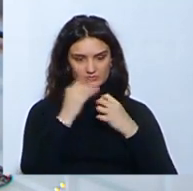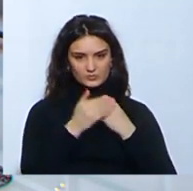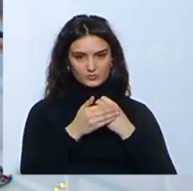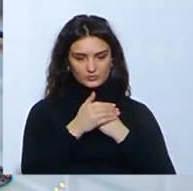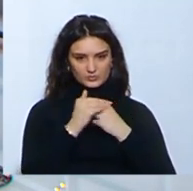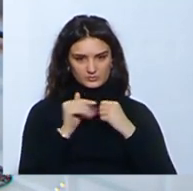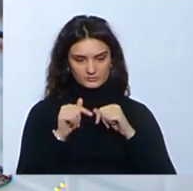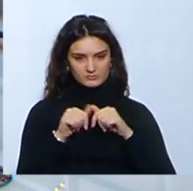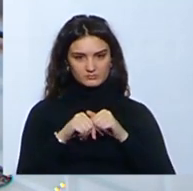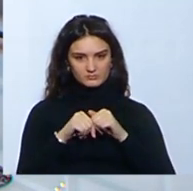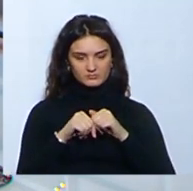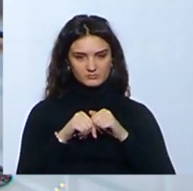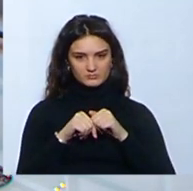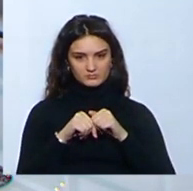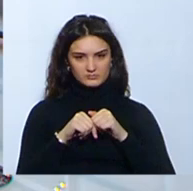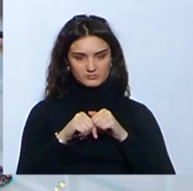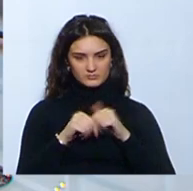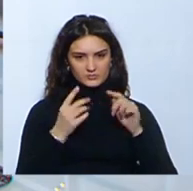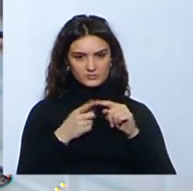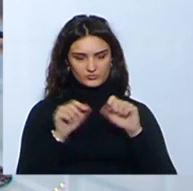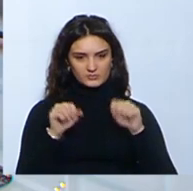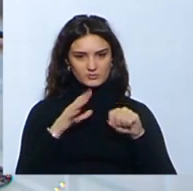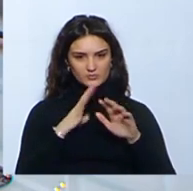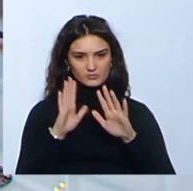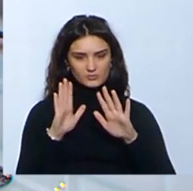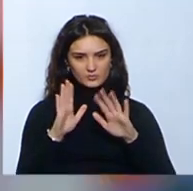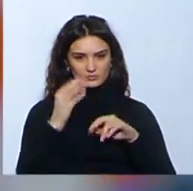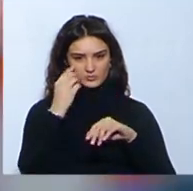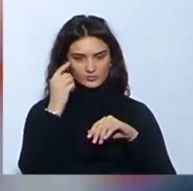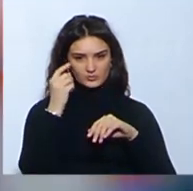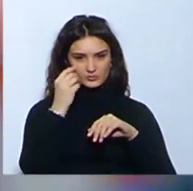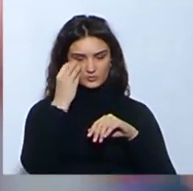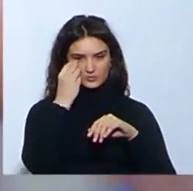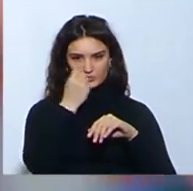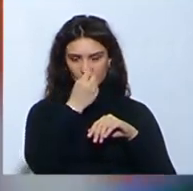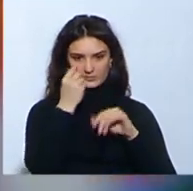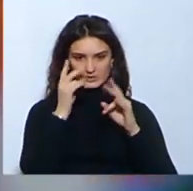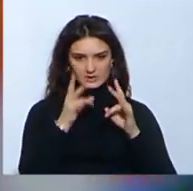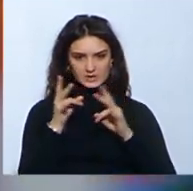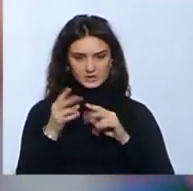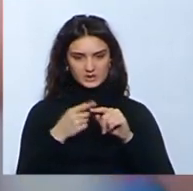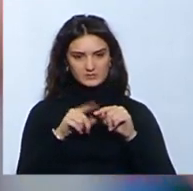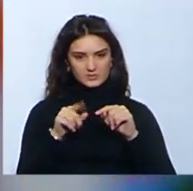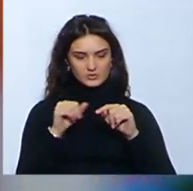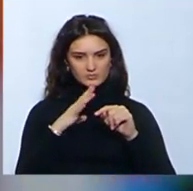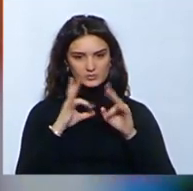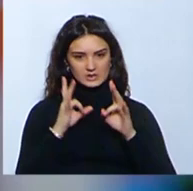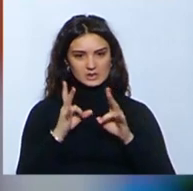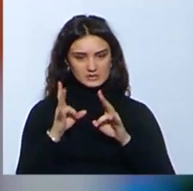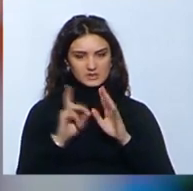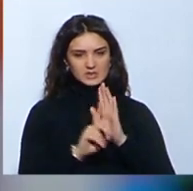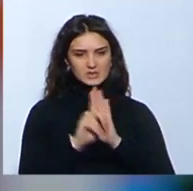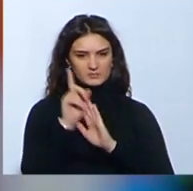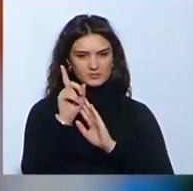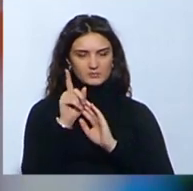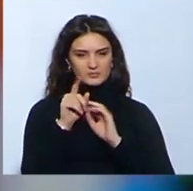მიდამოს. თუ ეს შეიძლება იყოს მხოლოდ ქუთუთოების დაზიანება, ის ზერელი დაზიანებიდან